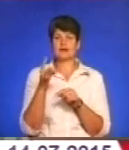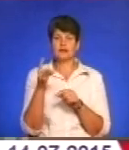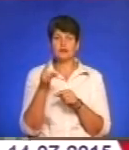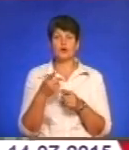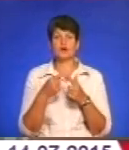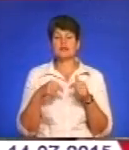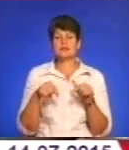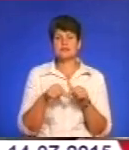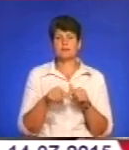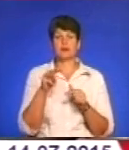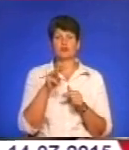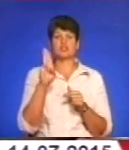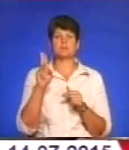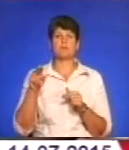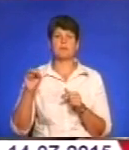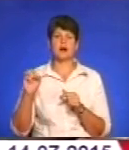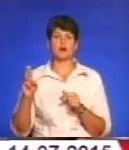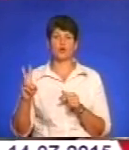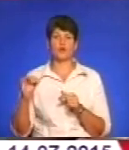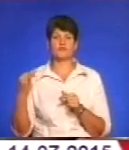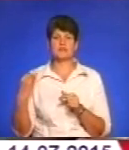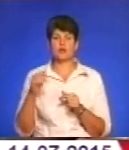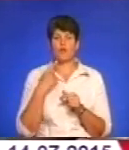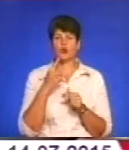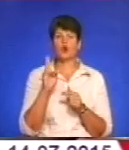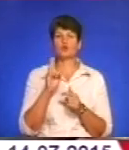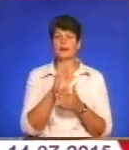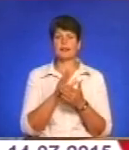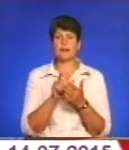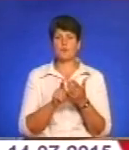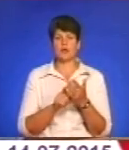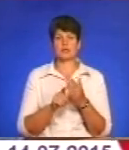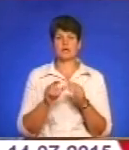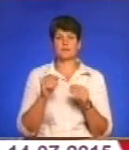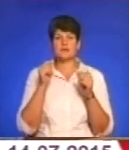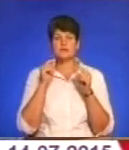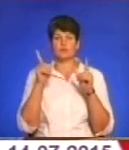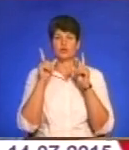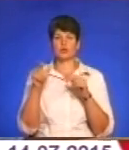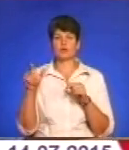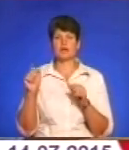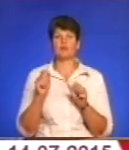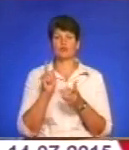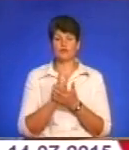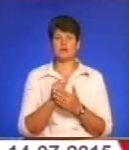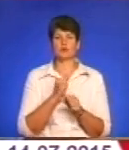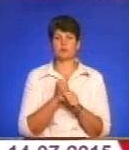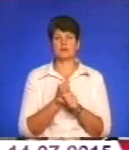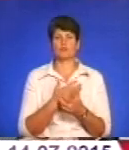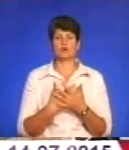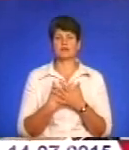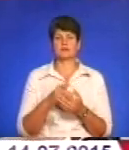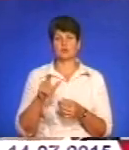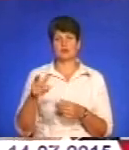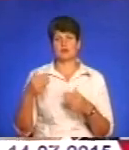громадський діяч, поет Микола Шпаковський каже: «Хто, як не поети, збудять людей? Мусимо це робити, бо активність громадян впала». Це